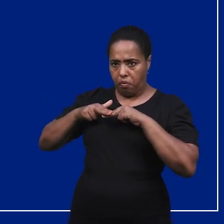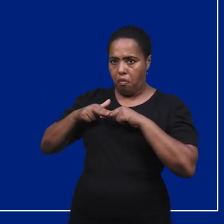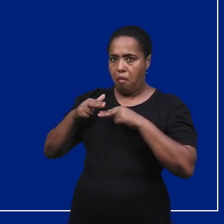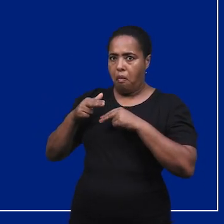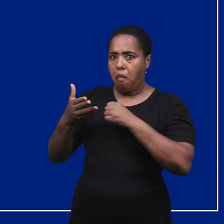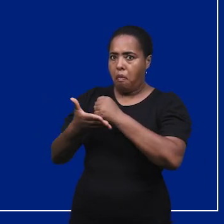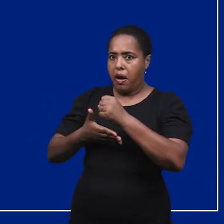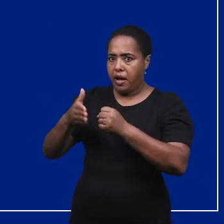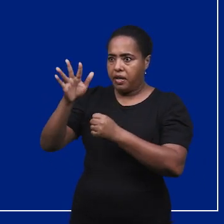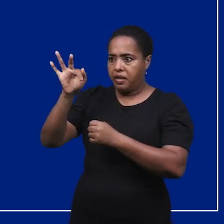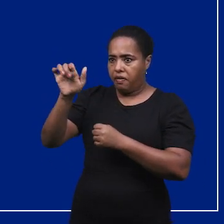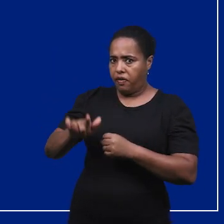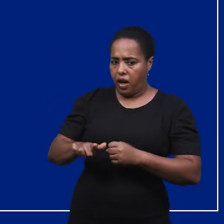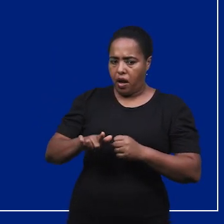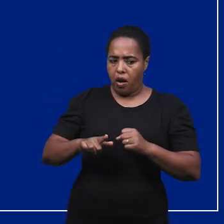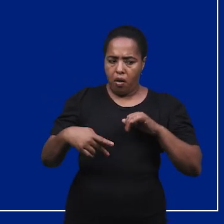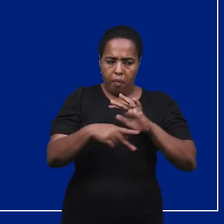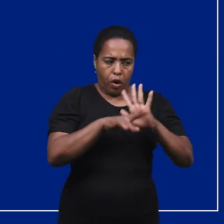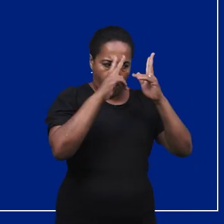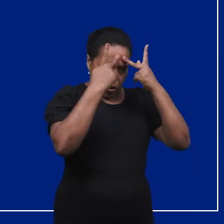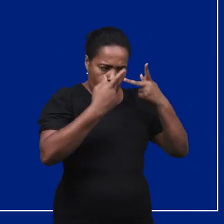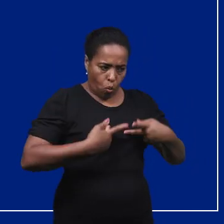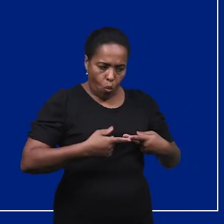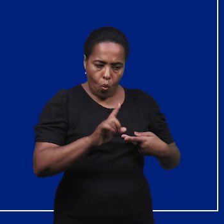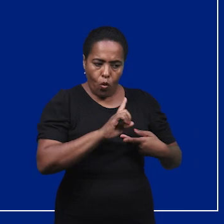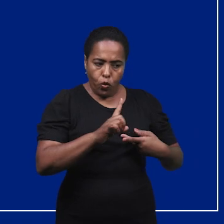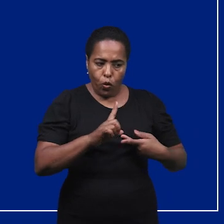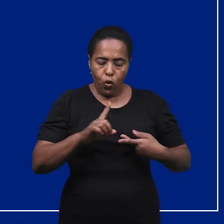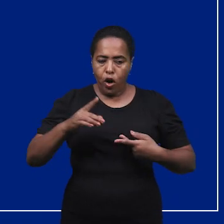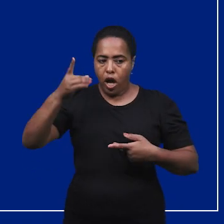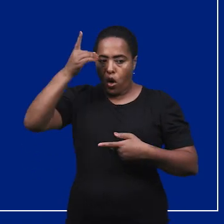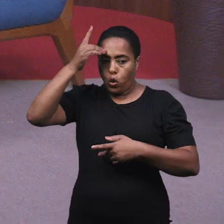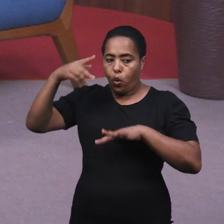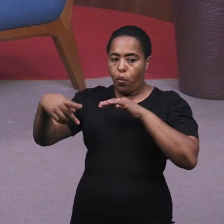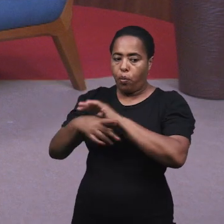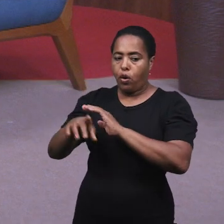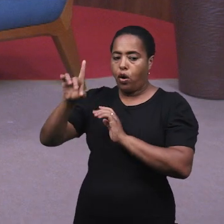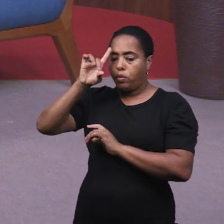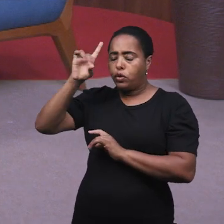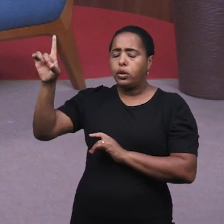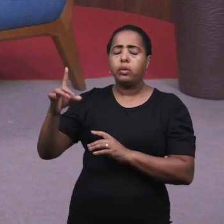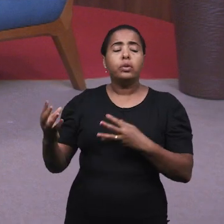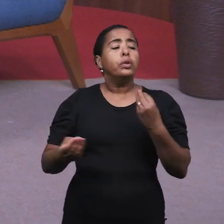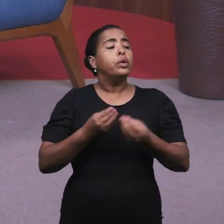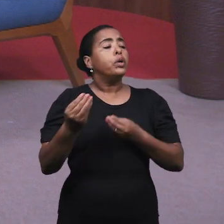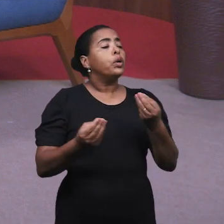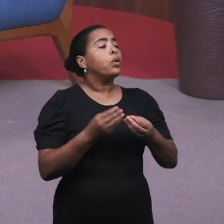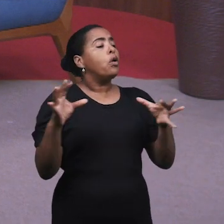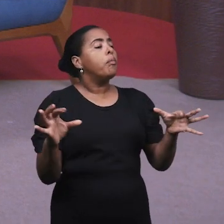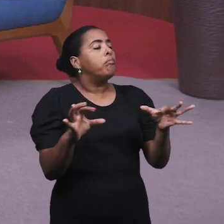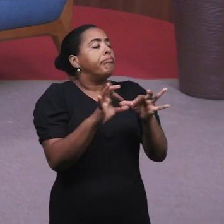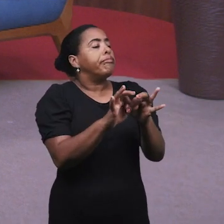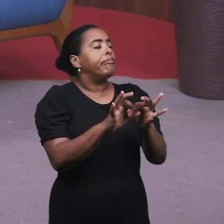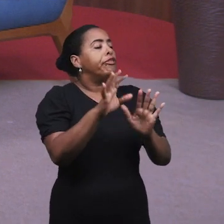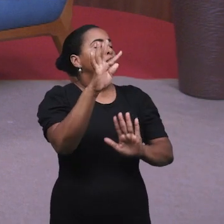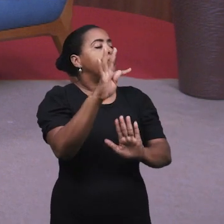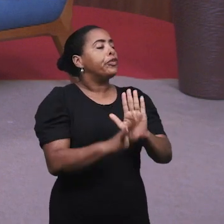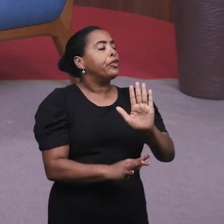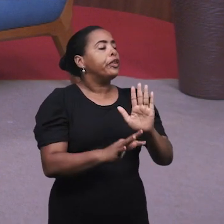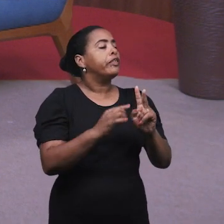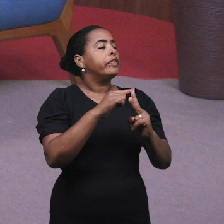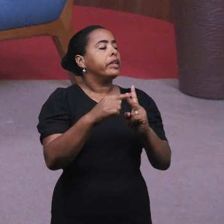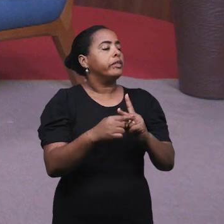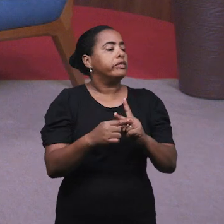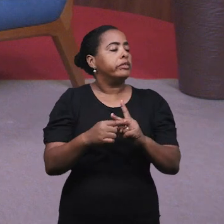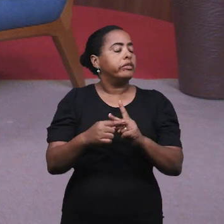vous, est un don de Dieu. Et comment nous pouvons aligner ces deux textes en parlant sur l'échappatoire et sur